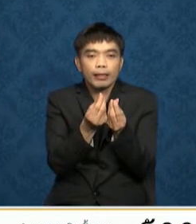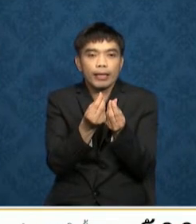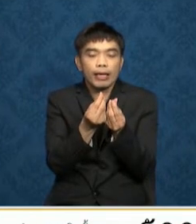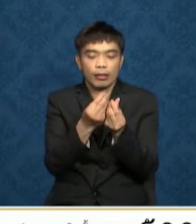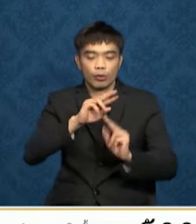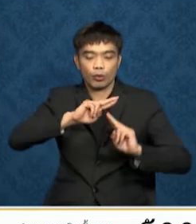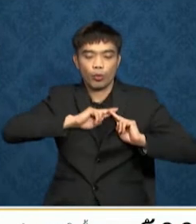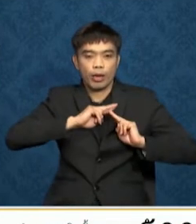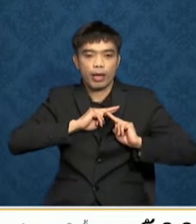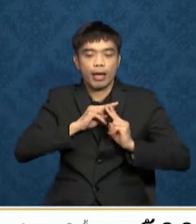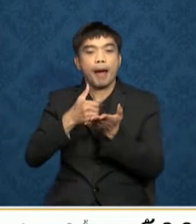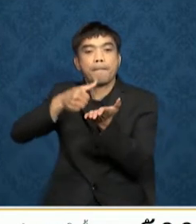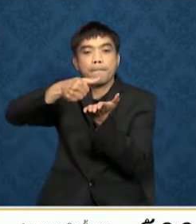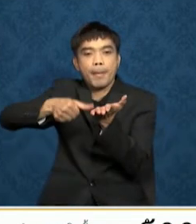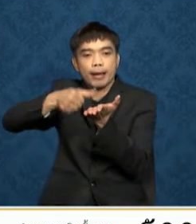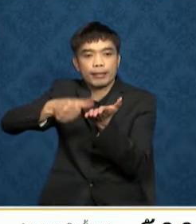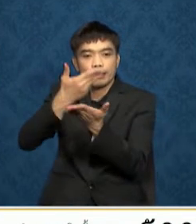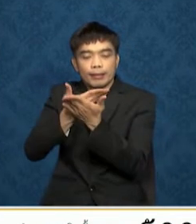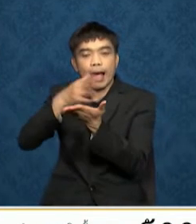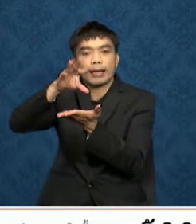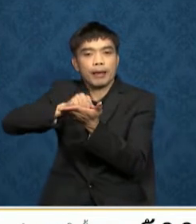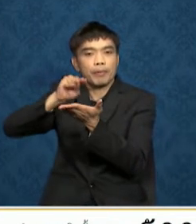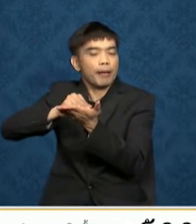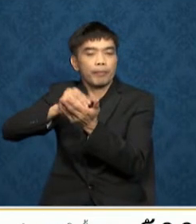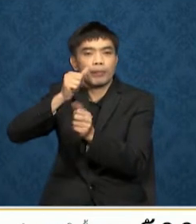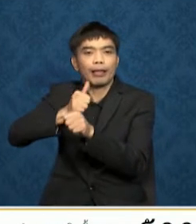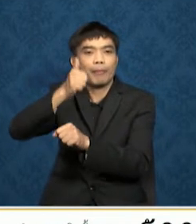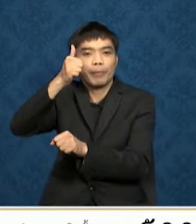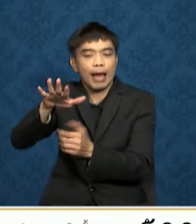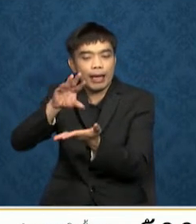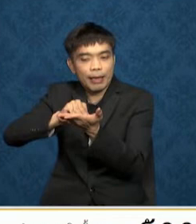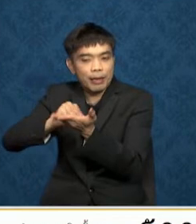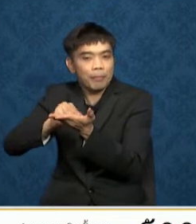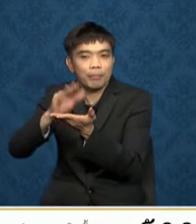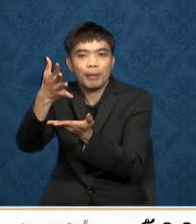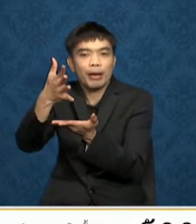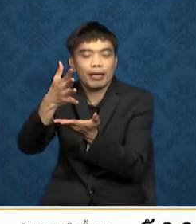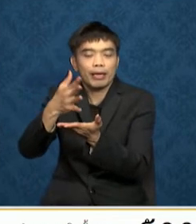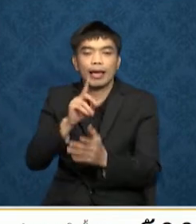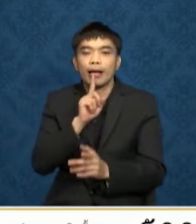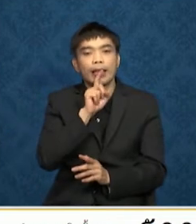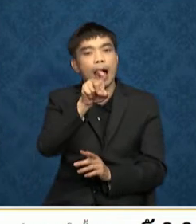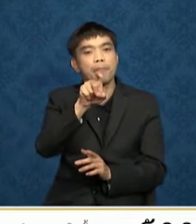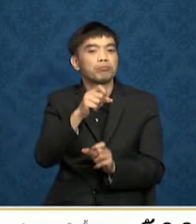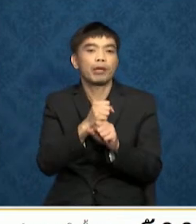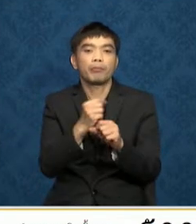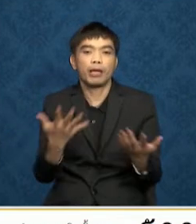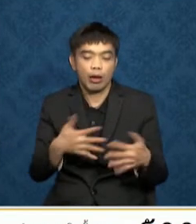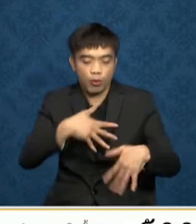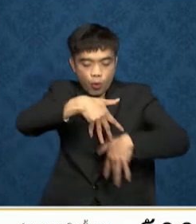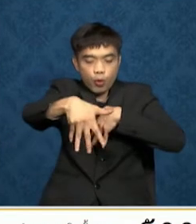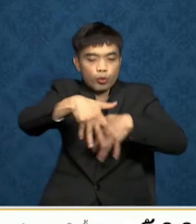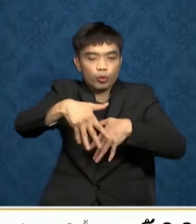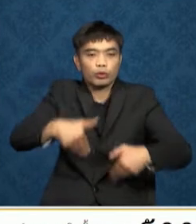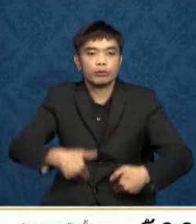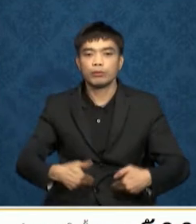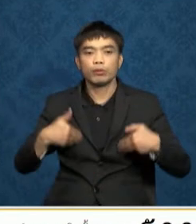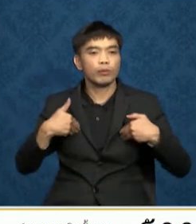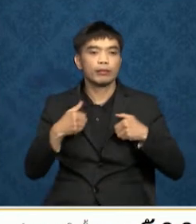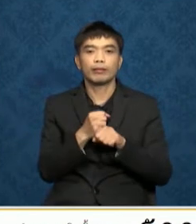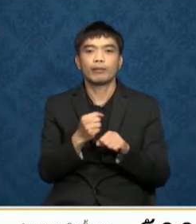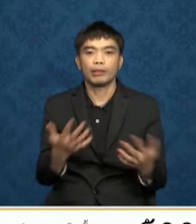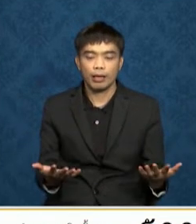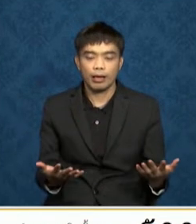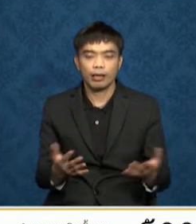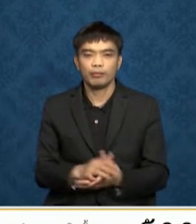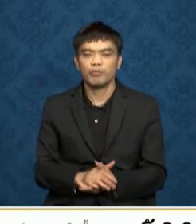ครับแล้วผมถามว่าท้องถิ่นเขาจะอยู่ได้อย่างไรปี 67ไม่ต้องพูดเลยครับแต่ละองค์กรปกครองส่วน